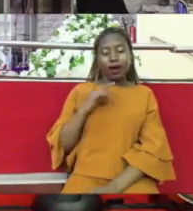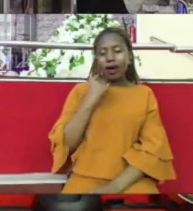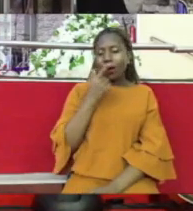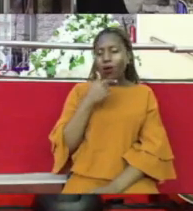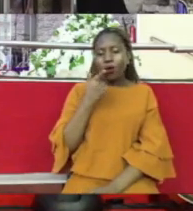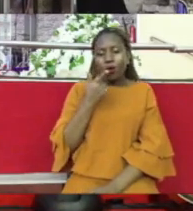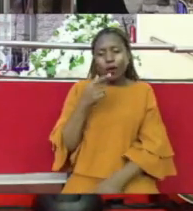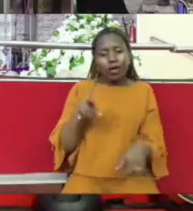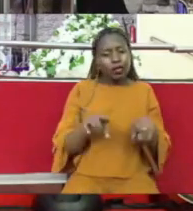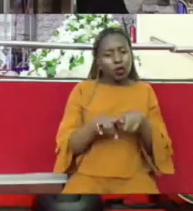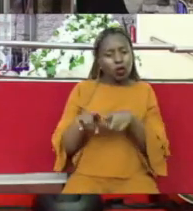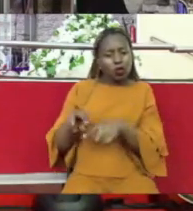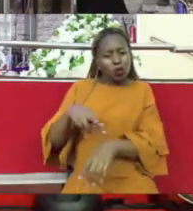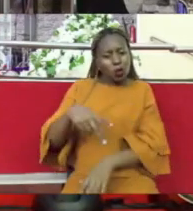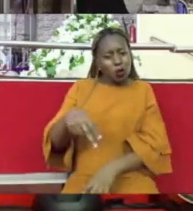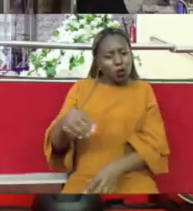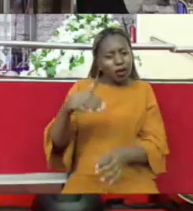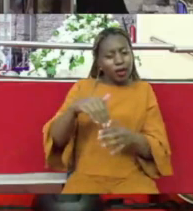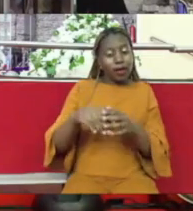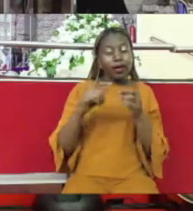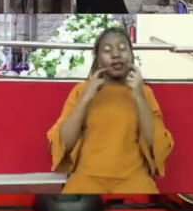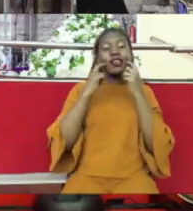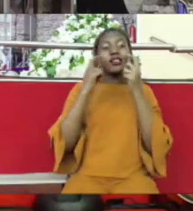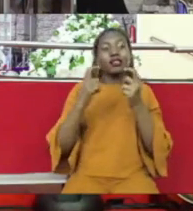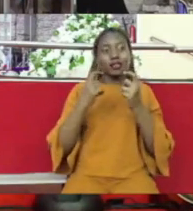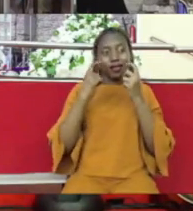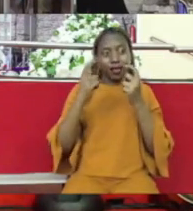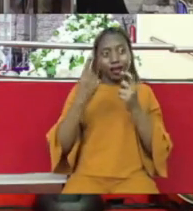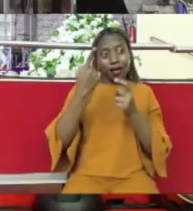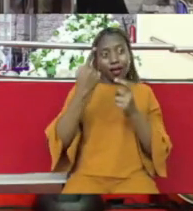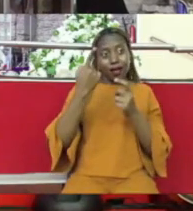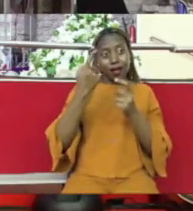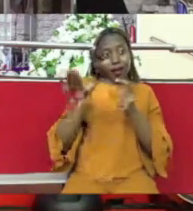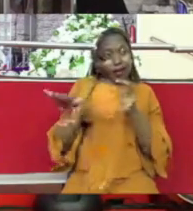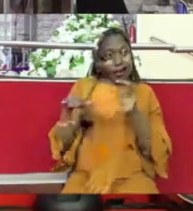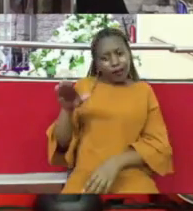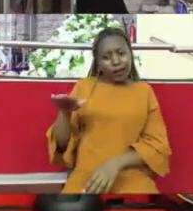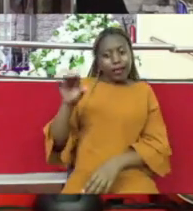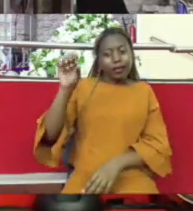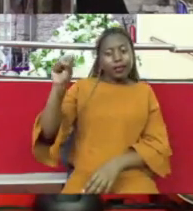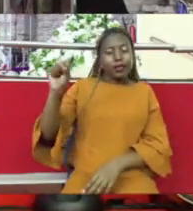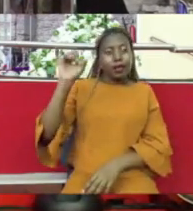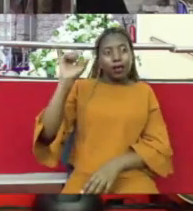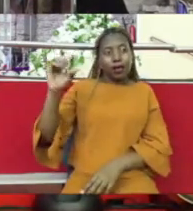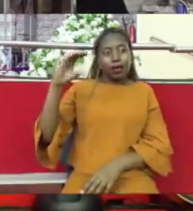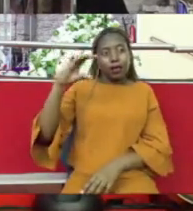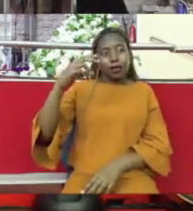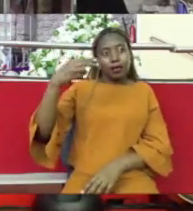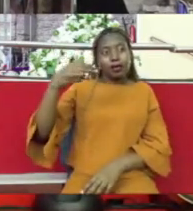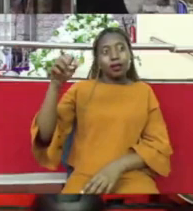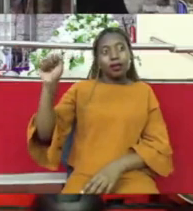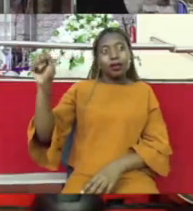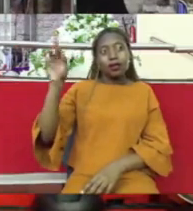been walking in sin because of being in Sachar. Ambaye alikuwa anatembea katika dhambi kwa sababu ya kuwa pale Sachar. Because of that which